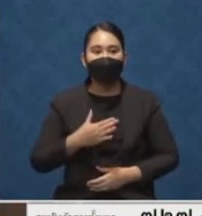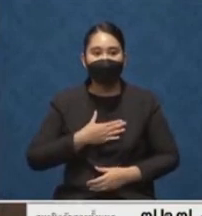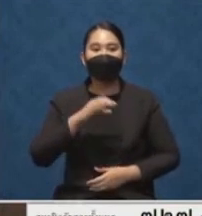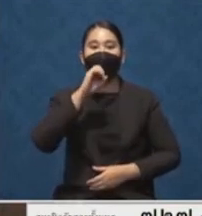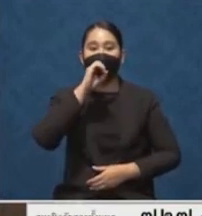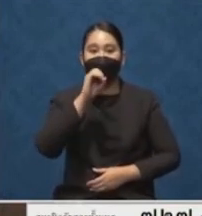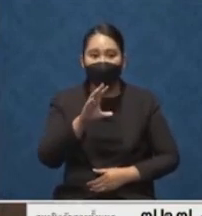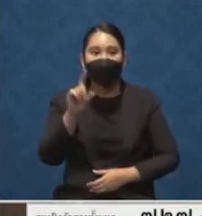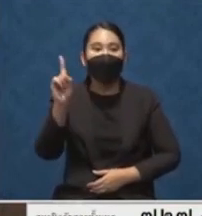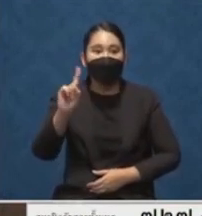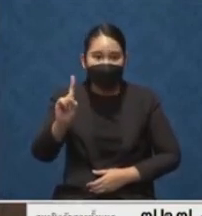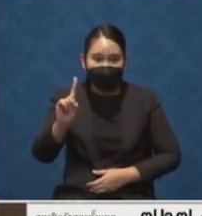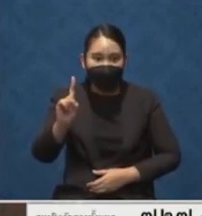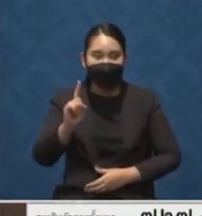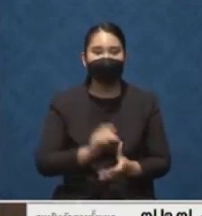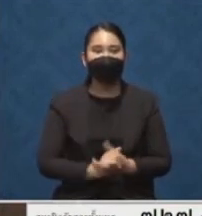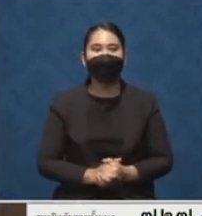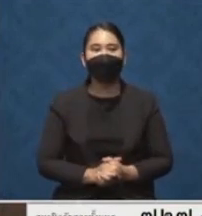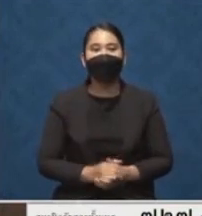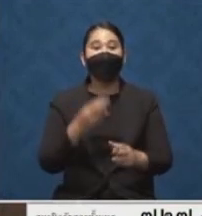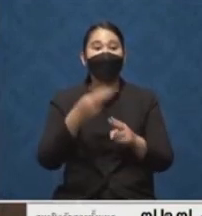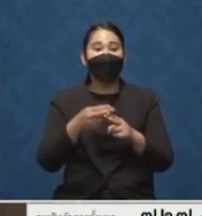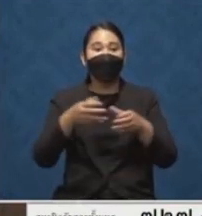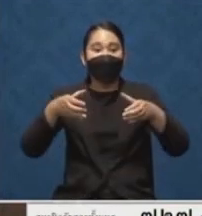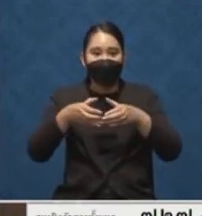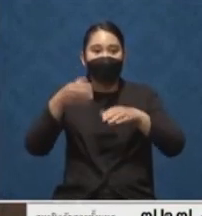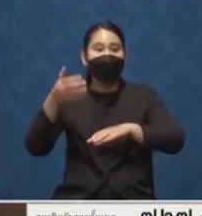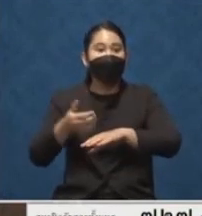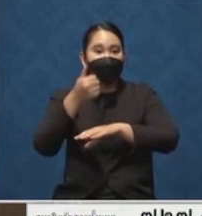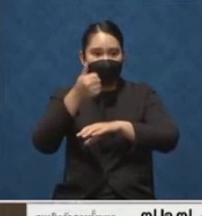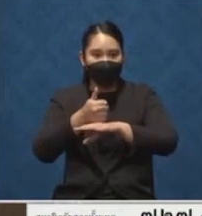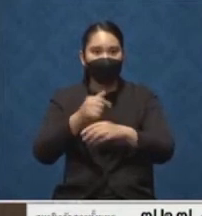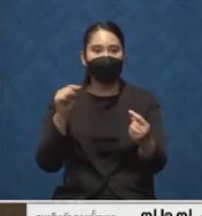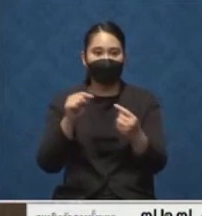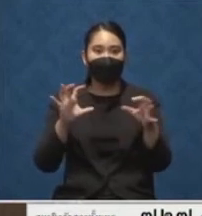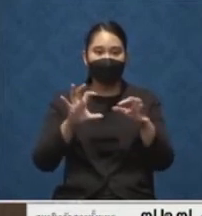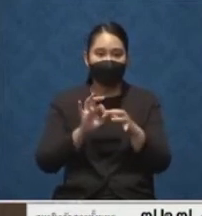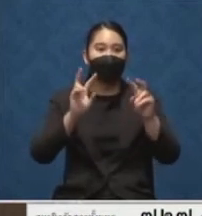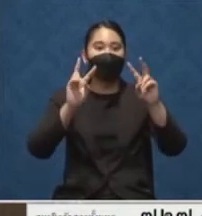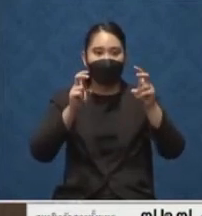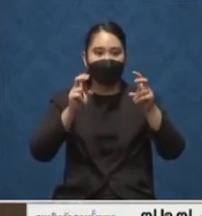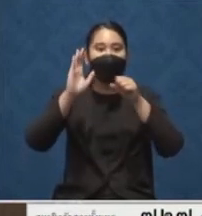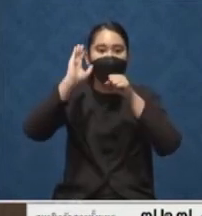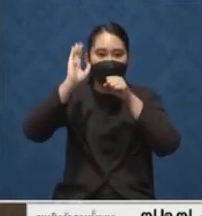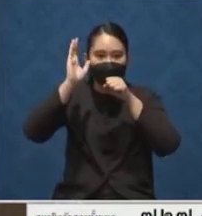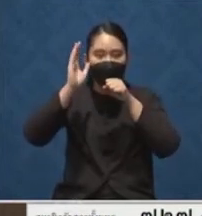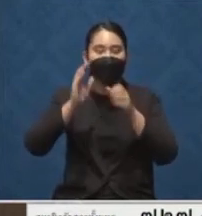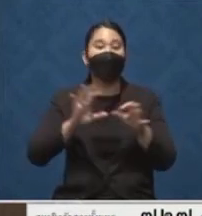าการเอ่ยชื่อพรรคเนี่ยมันประกอบเรื่องประกอบ